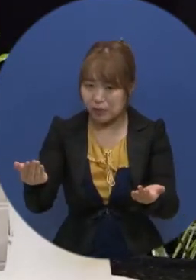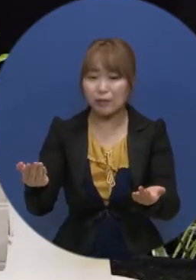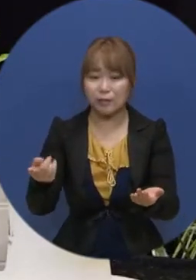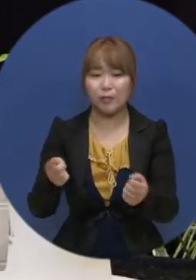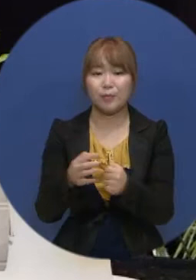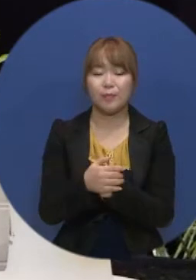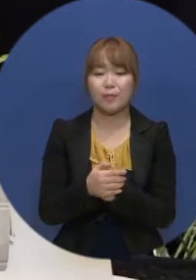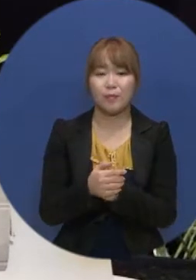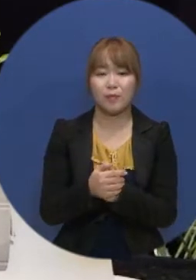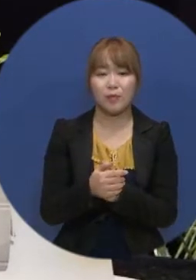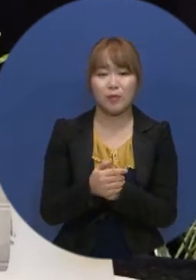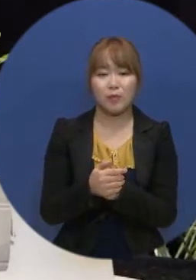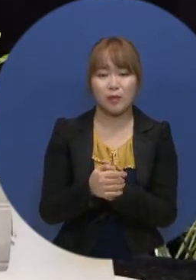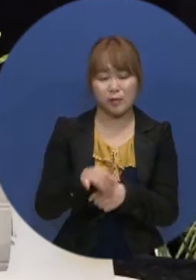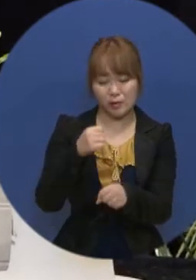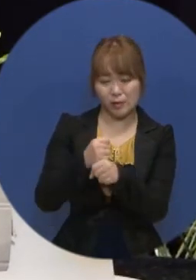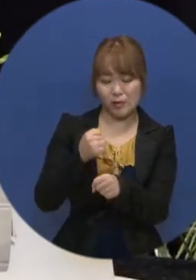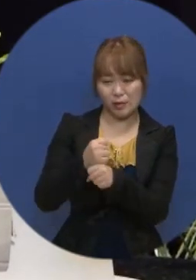그걸